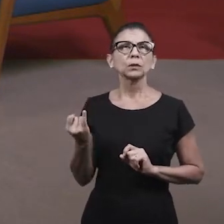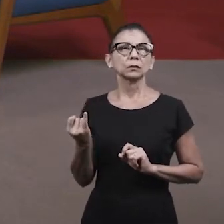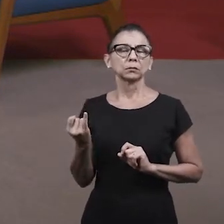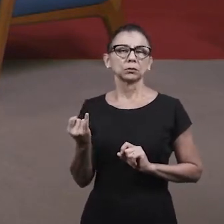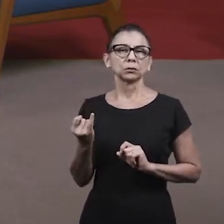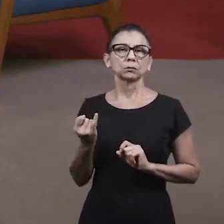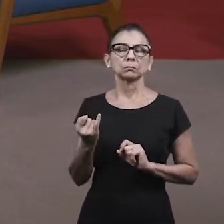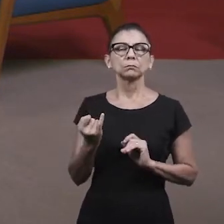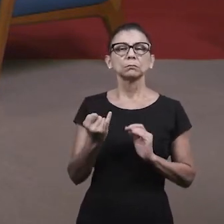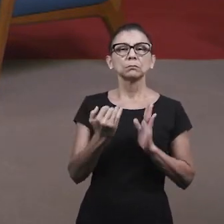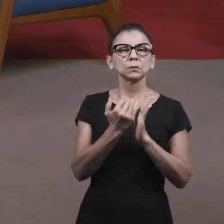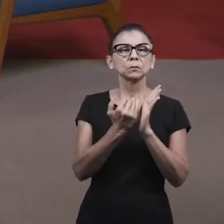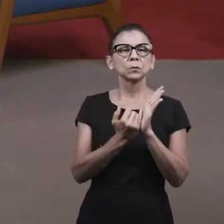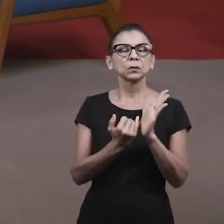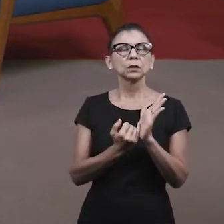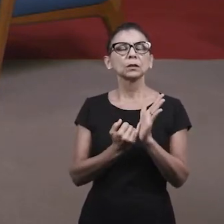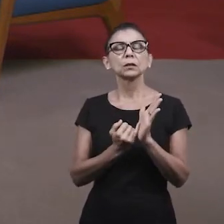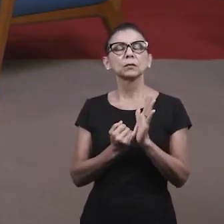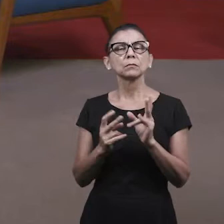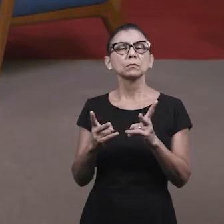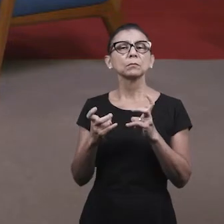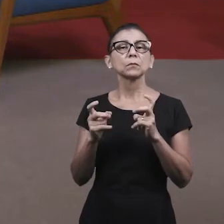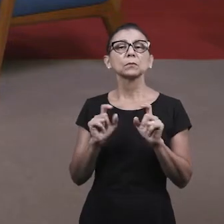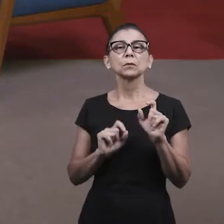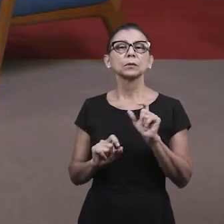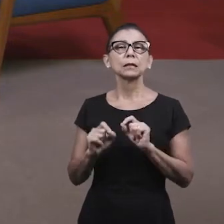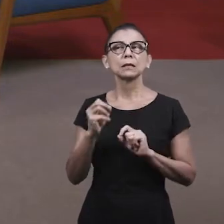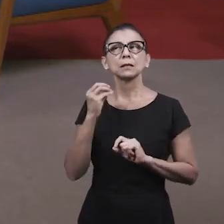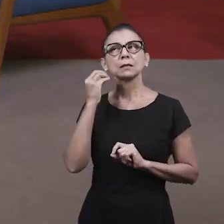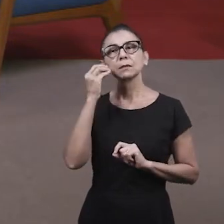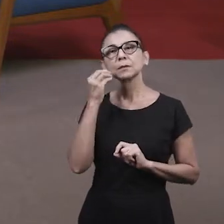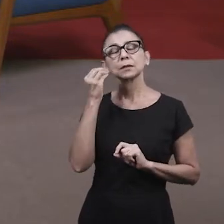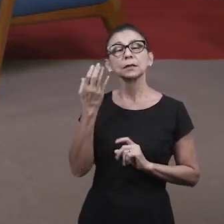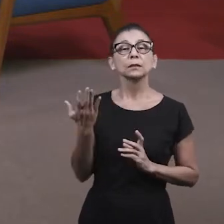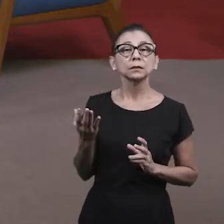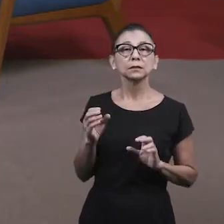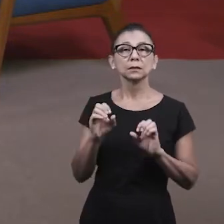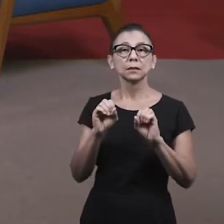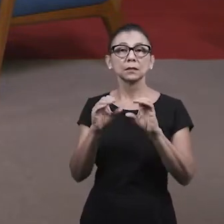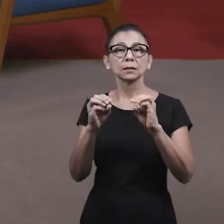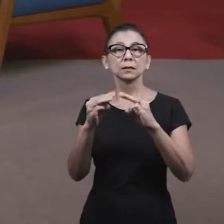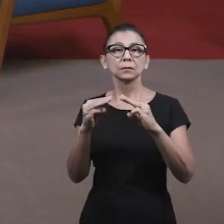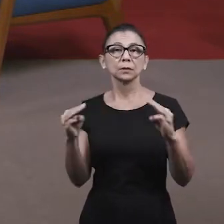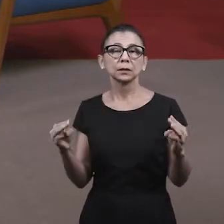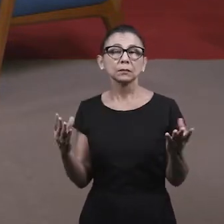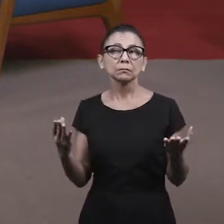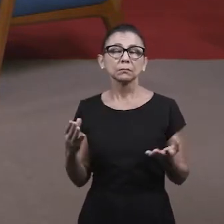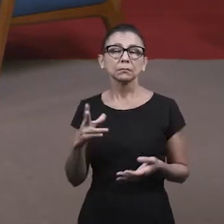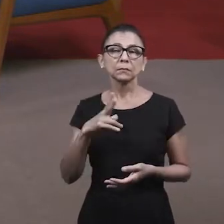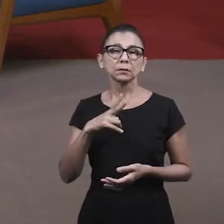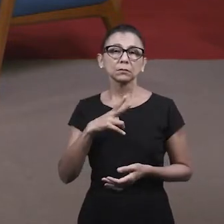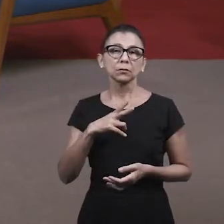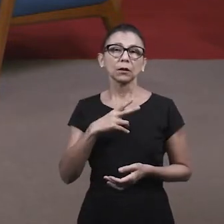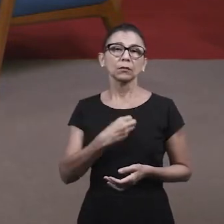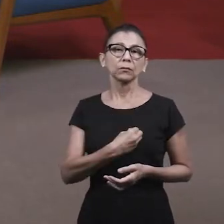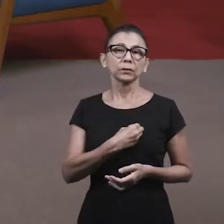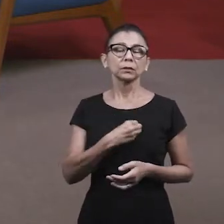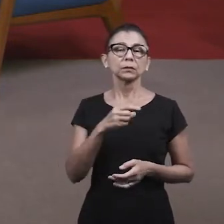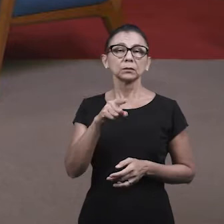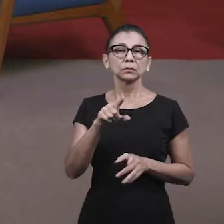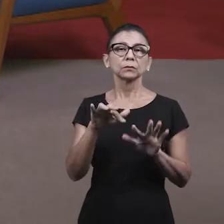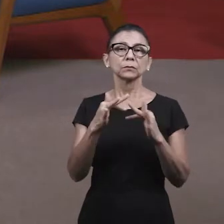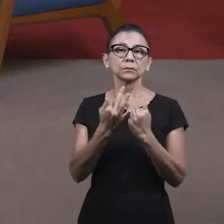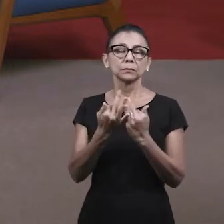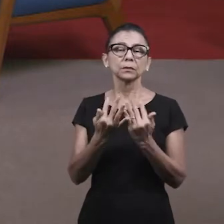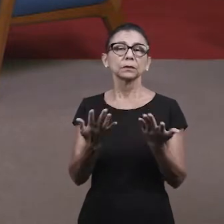votre appareil sera redirigé vers WhatsApp si vous pointez l'appareil photo de votre téléphone. Et vous pouvez nous envoyer un message en parlant sur